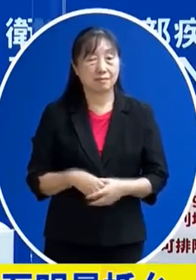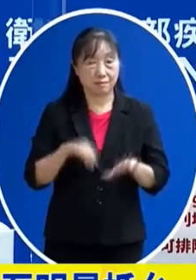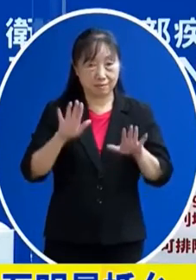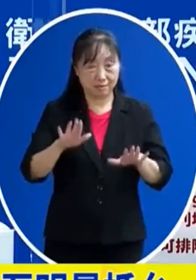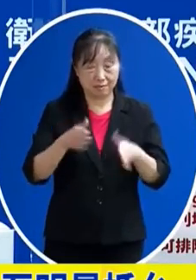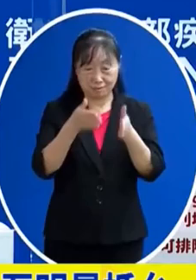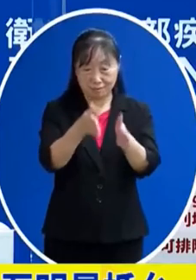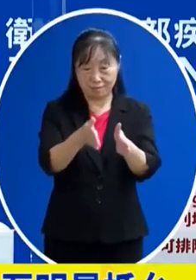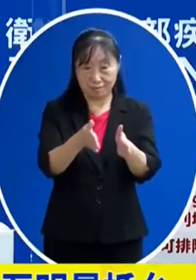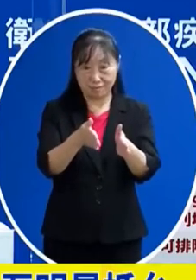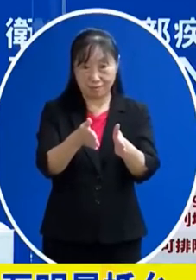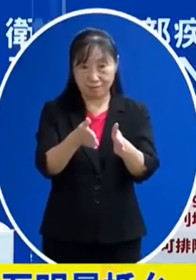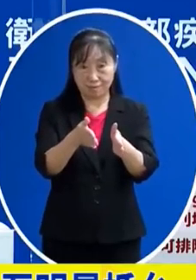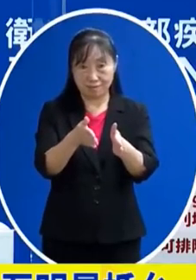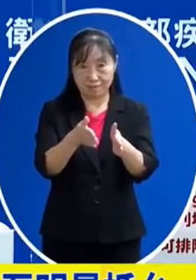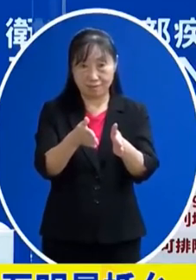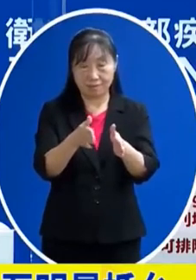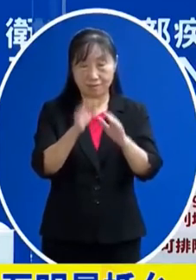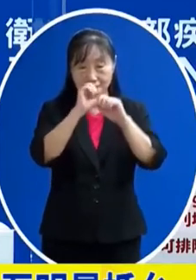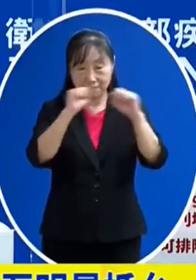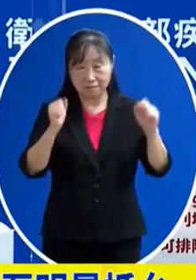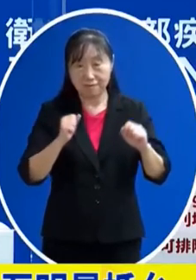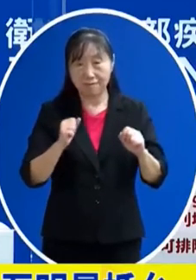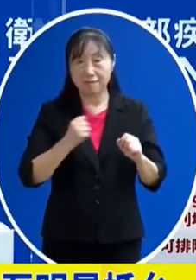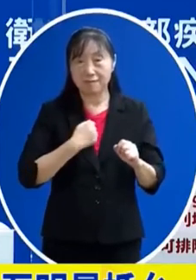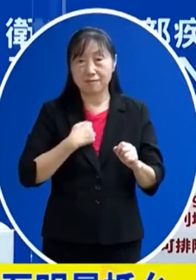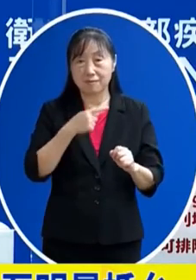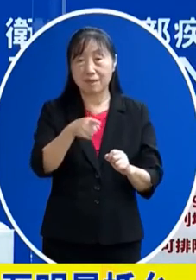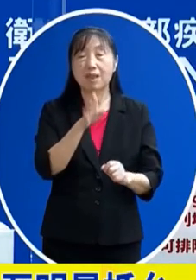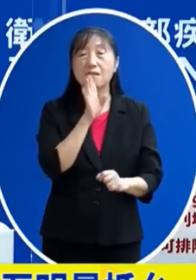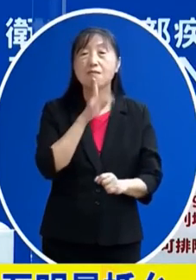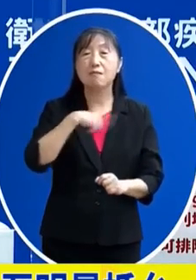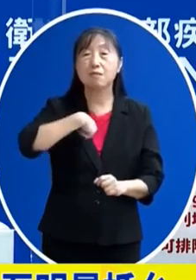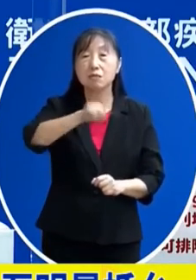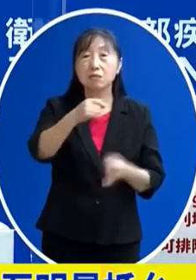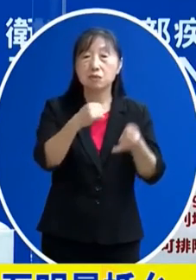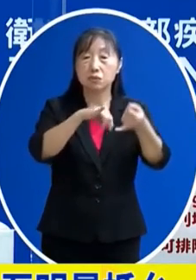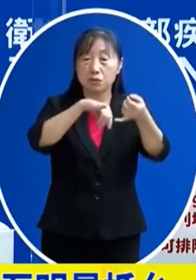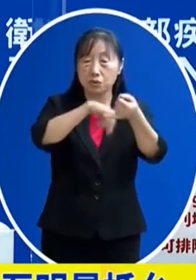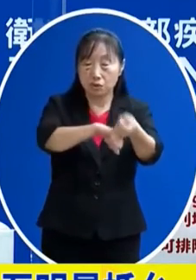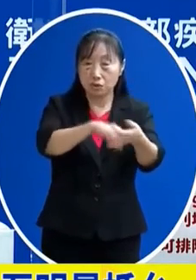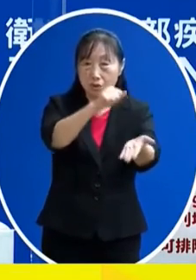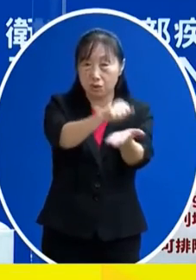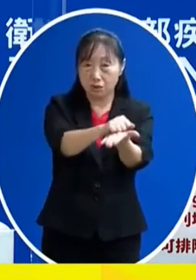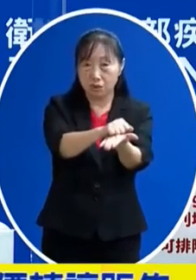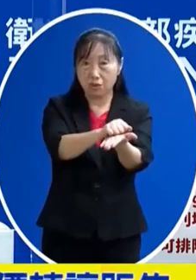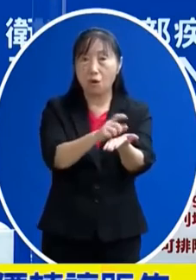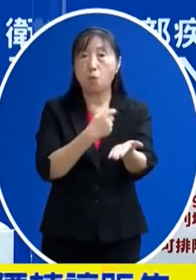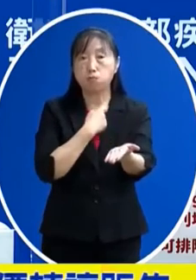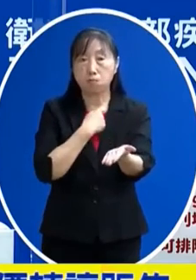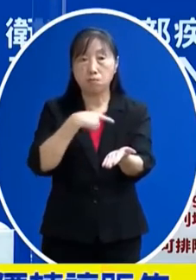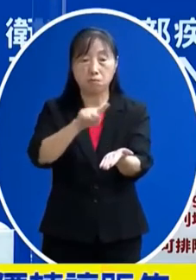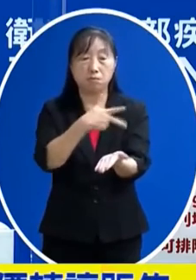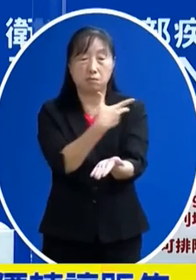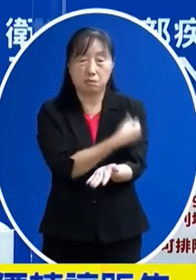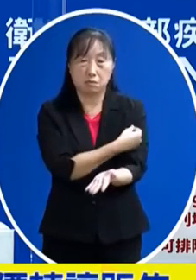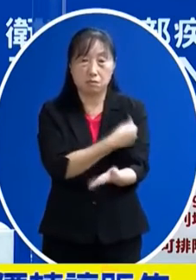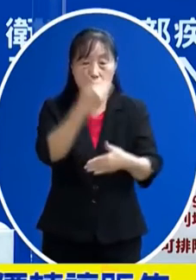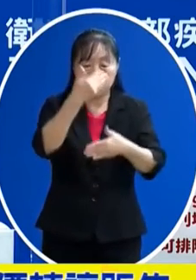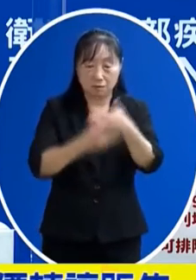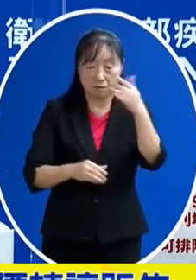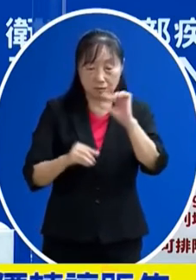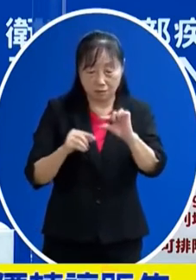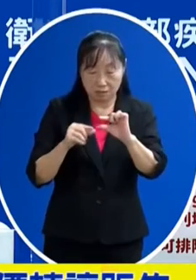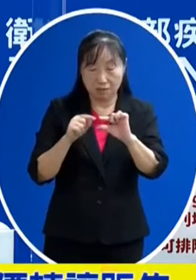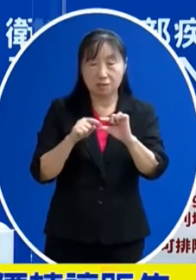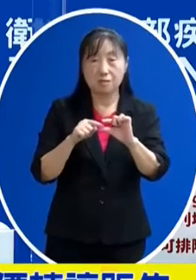了解的这个案件，其实是这个去登记要施打这个剩余